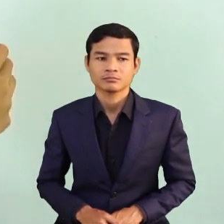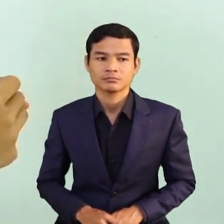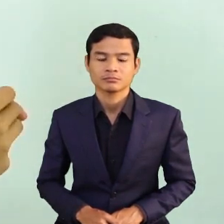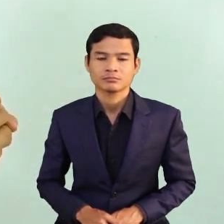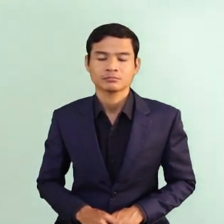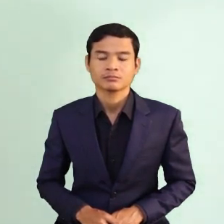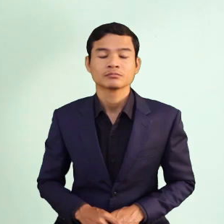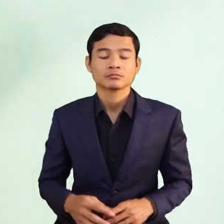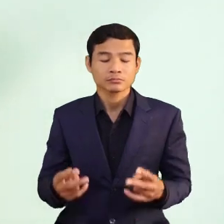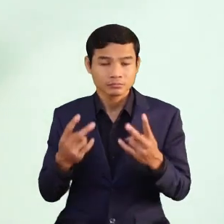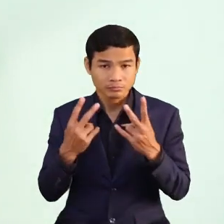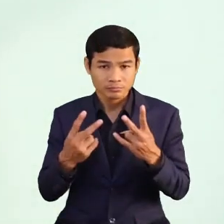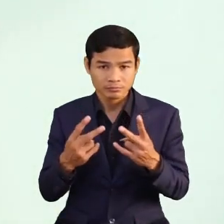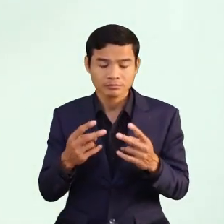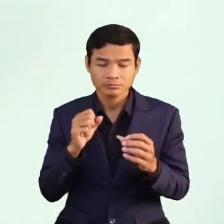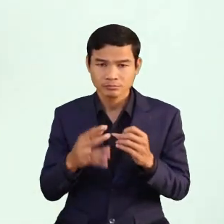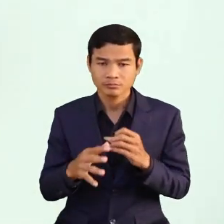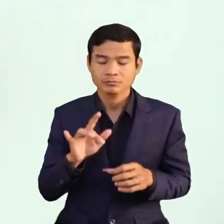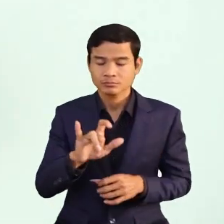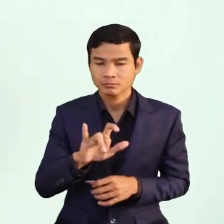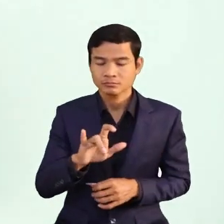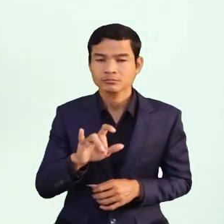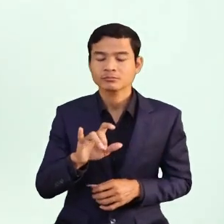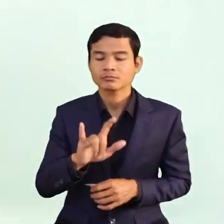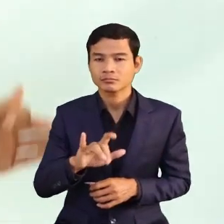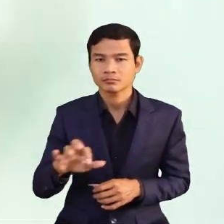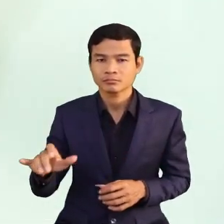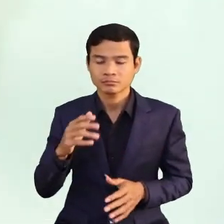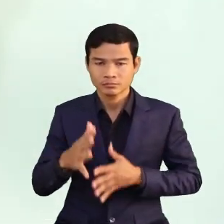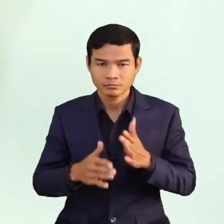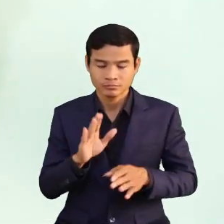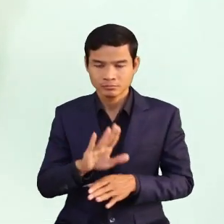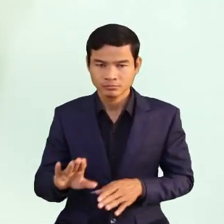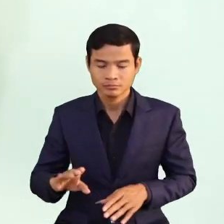ចាតោះចាប់ផ្ដើមប្រកបអាន